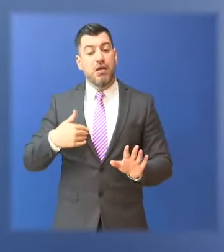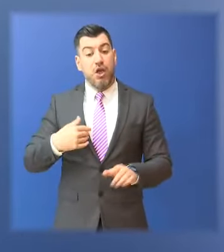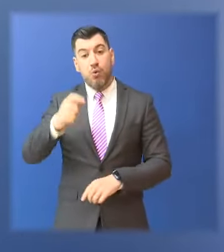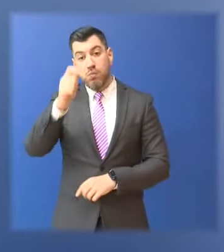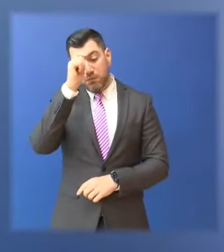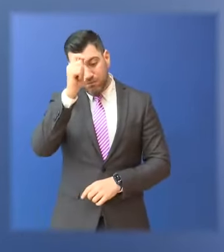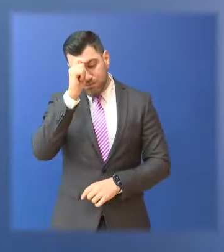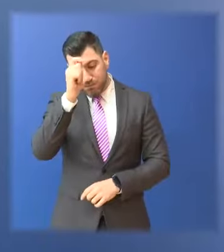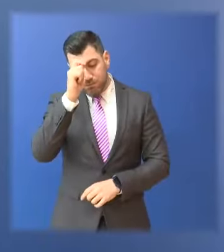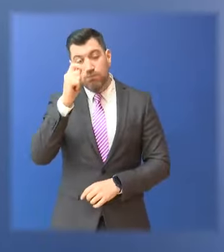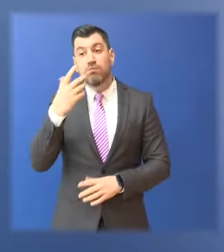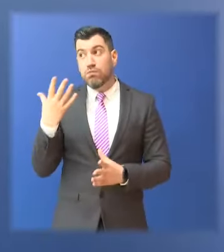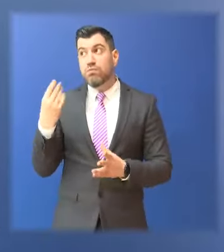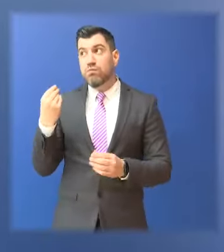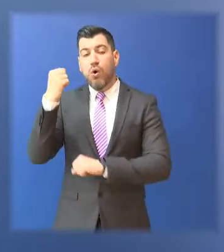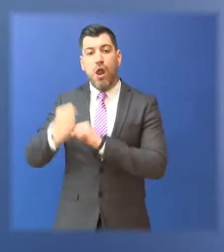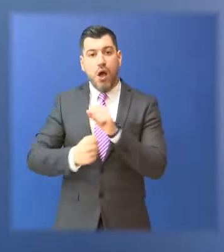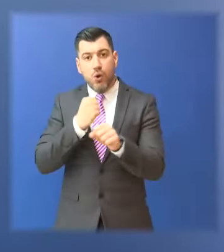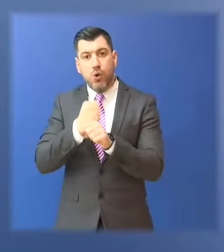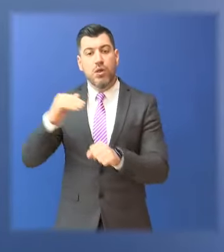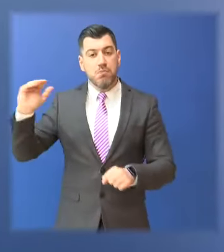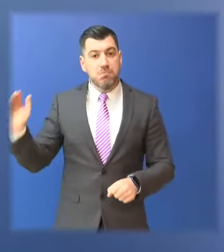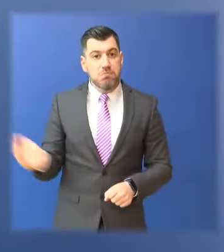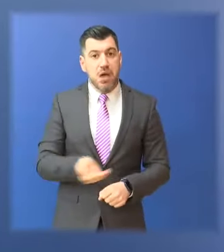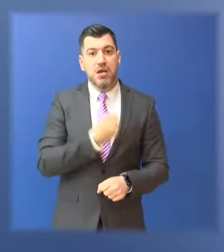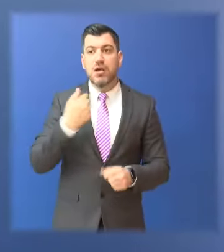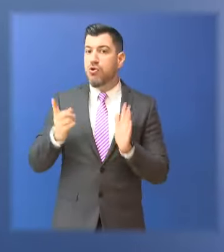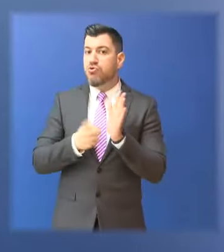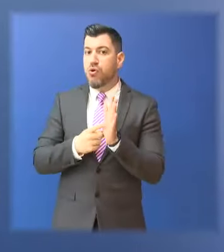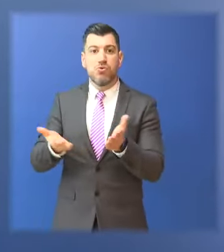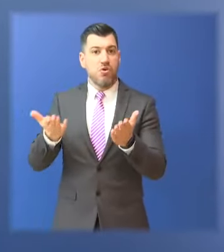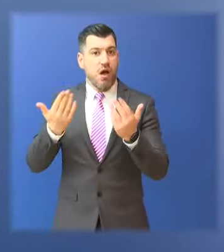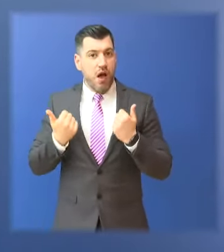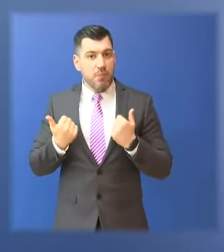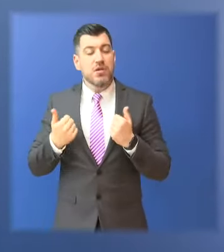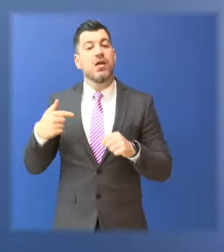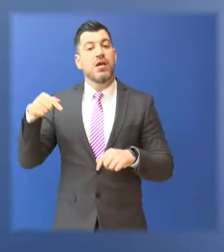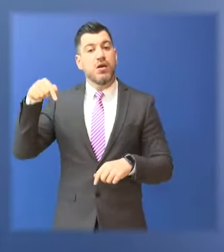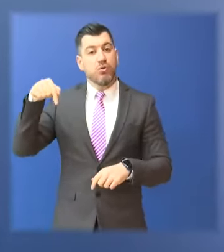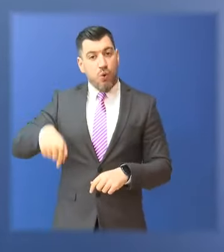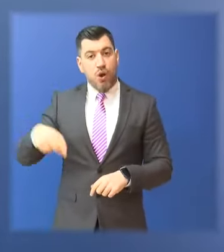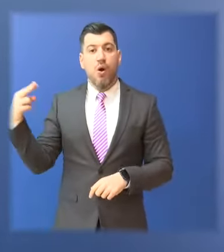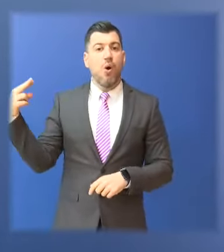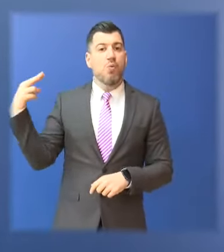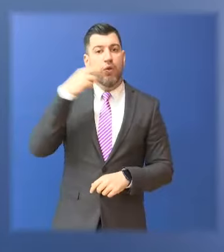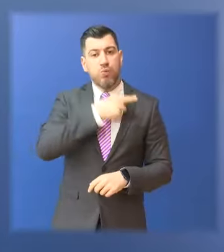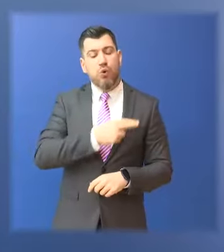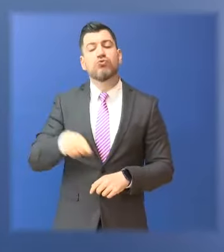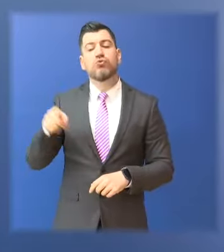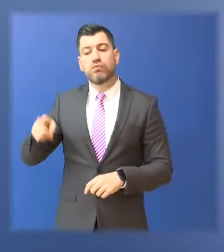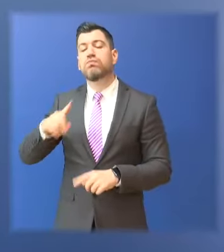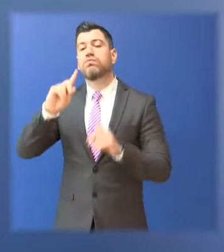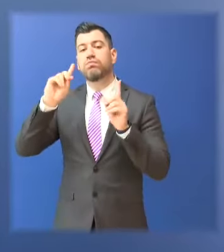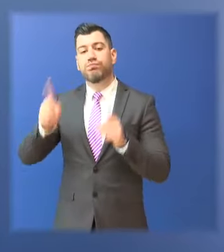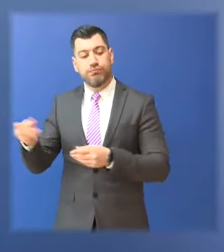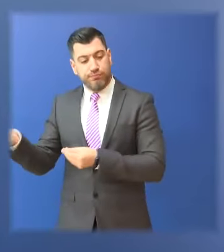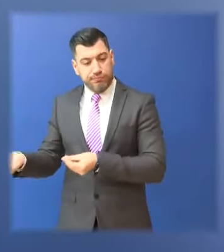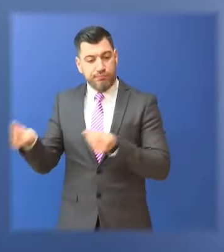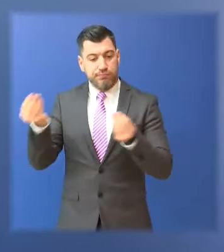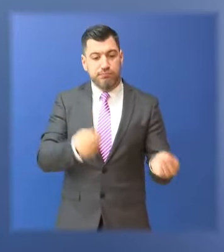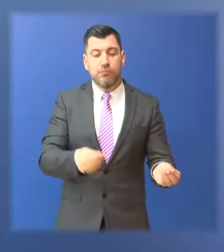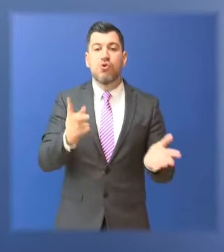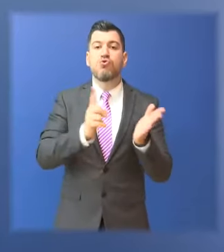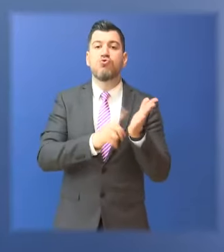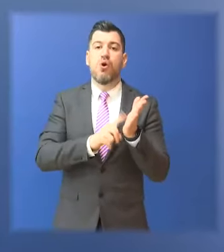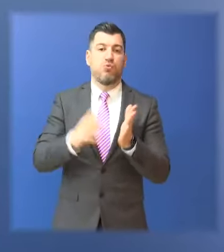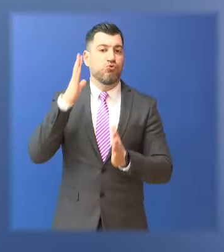να πέρασαν και να μην έγινε κάτι τέτοιο, να φέρουμε, όπως είχε υποσχεθεί ο Πρωθυπουργός, μια νομοθετική πρωτοβουλία. Και μάλιστα και είναι και η